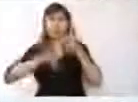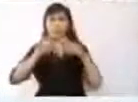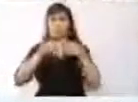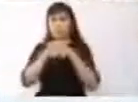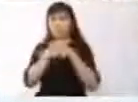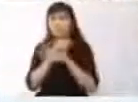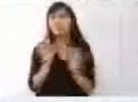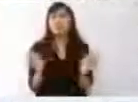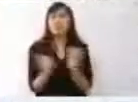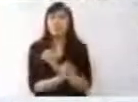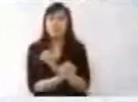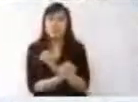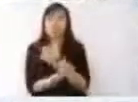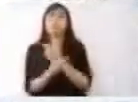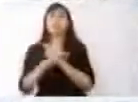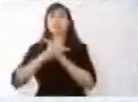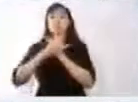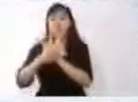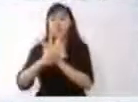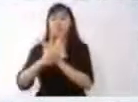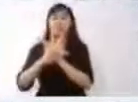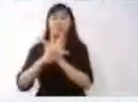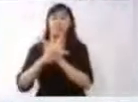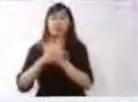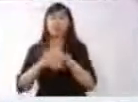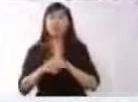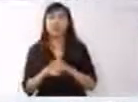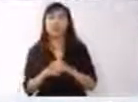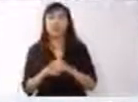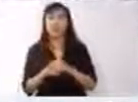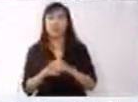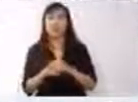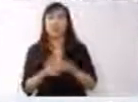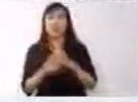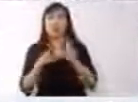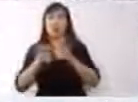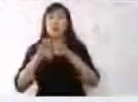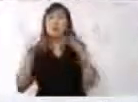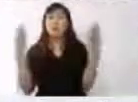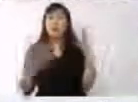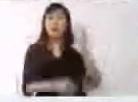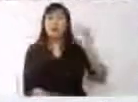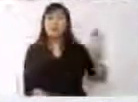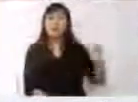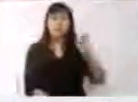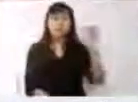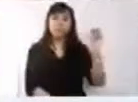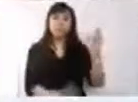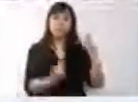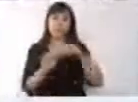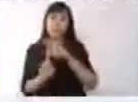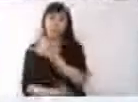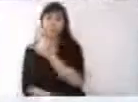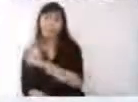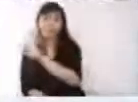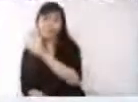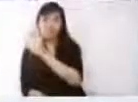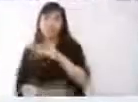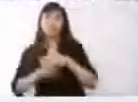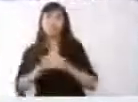8180-4928-7979 or mag-email po sila dun sa nabanggit nating email address kanina, consular@philembassy.net at saka